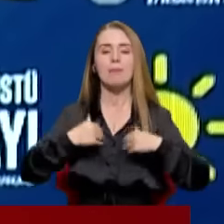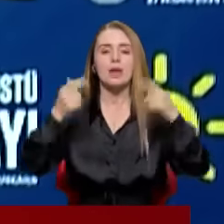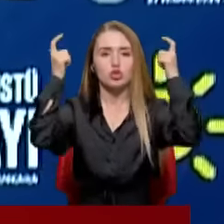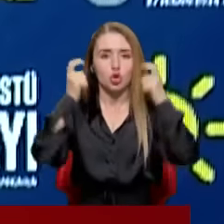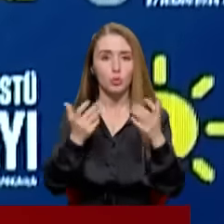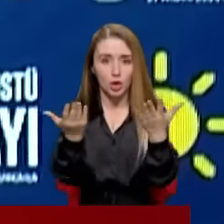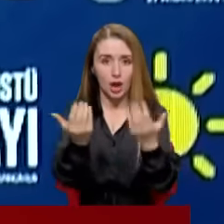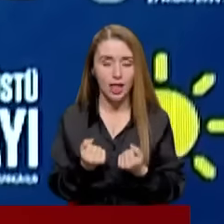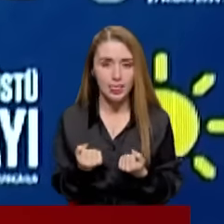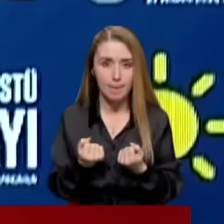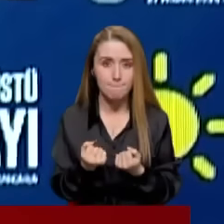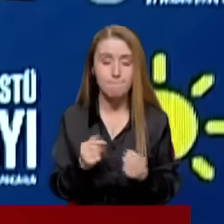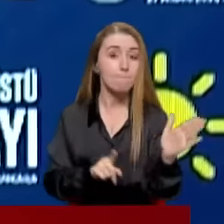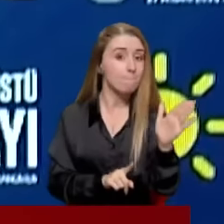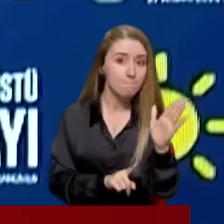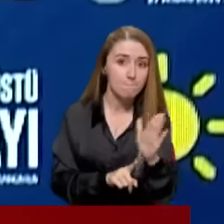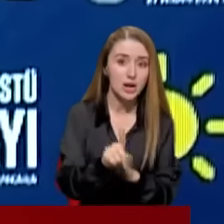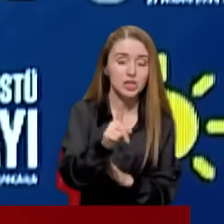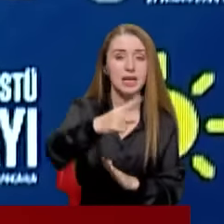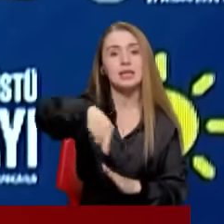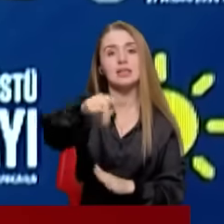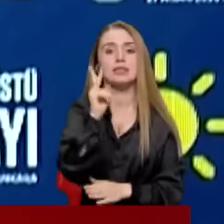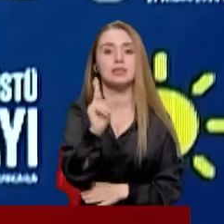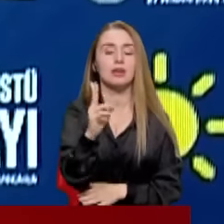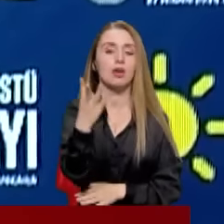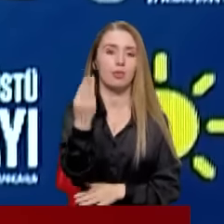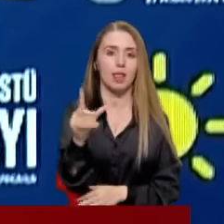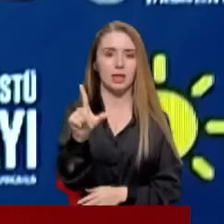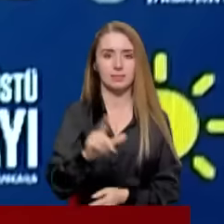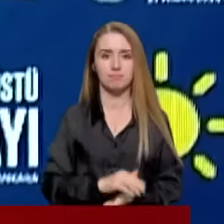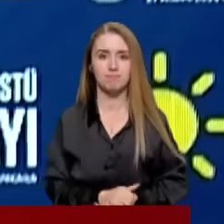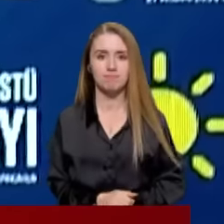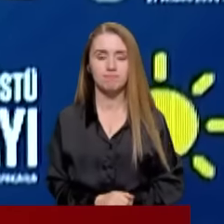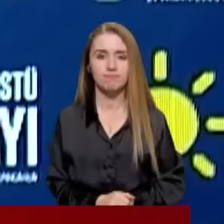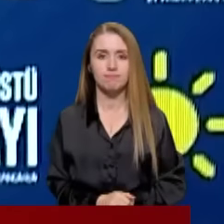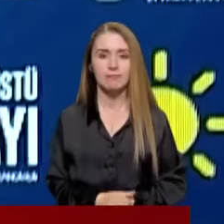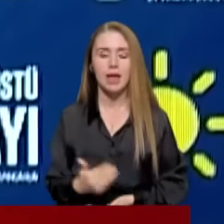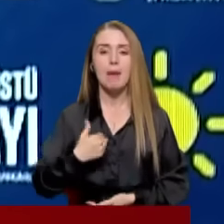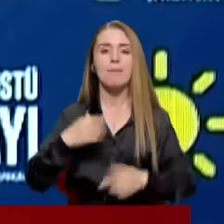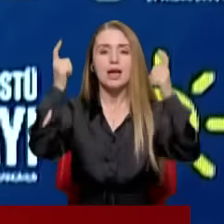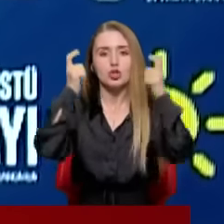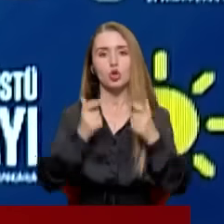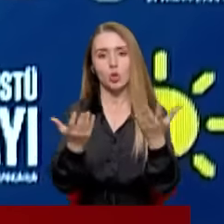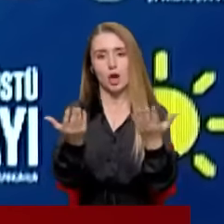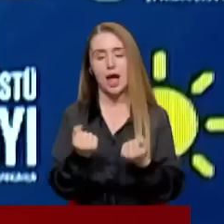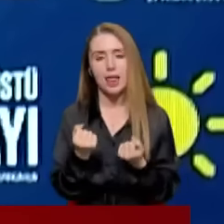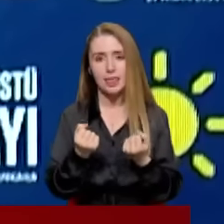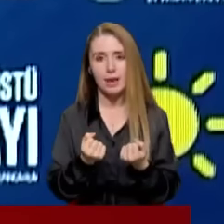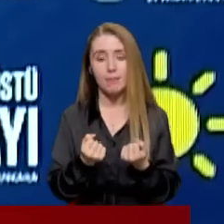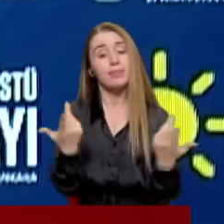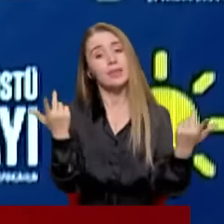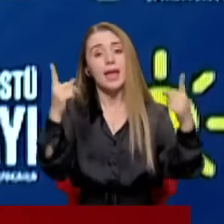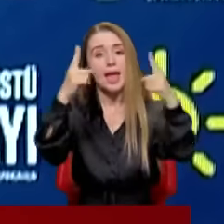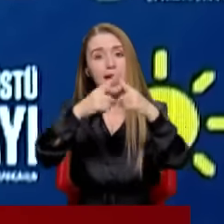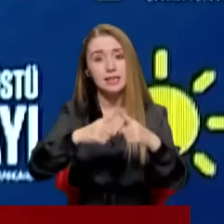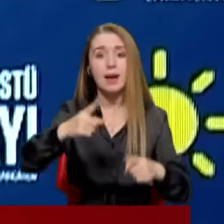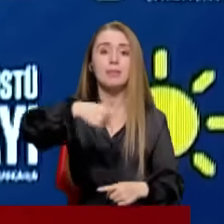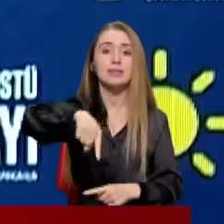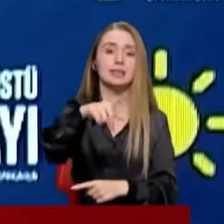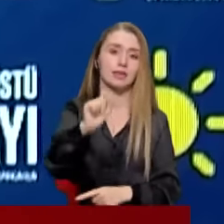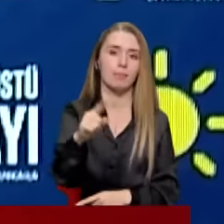aldım. Artık başarıyı sizler yakalayacaksınız. Bedeli ben ödedim, artık hesabı